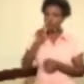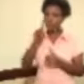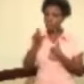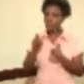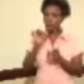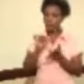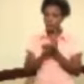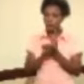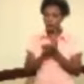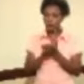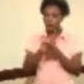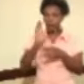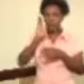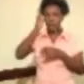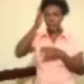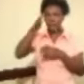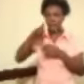simplement que après,